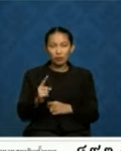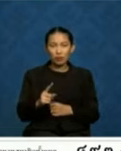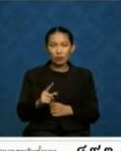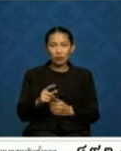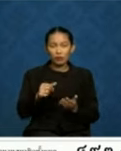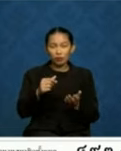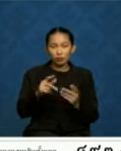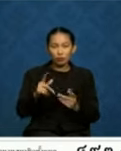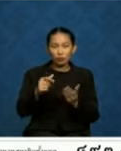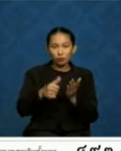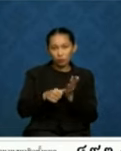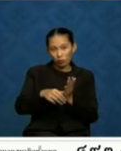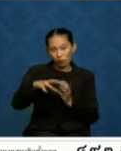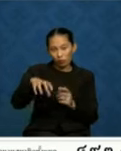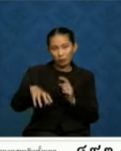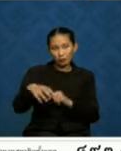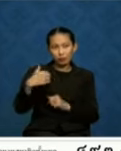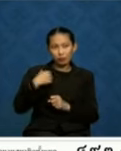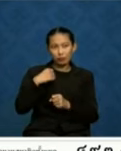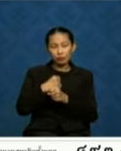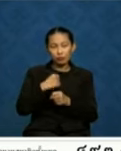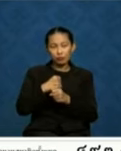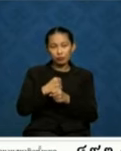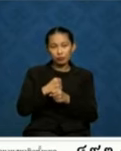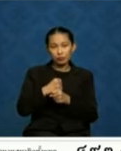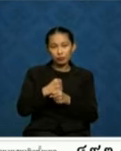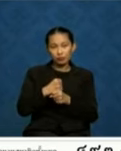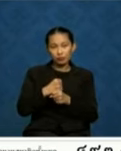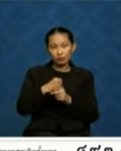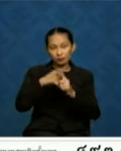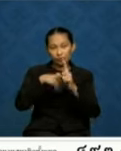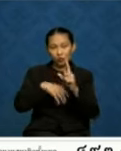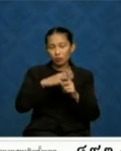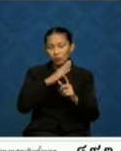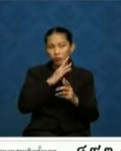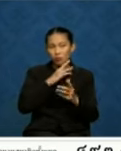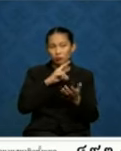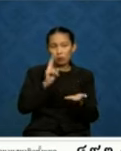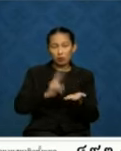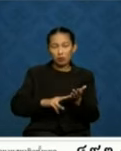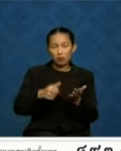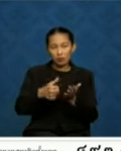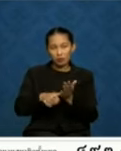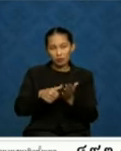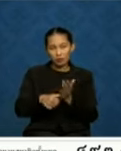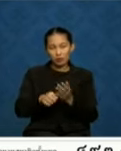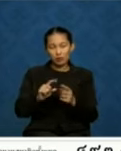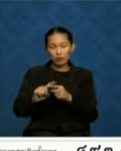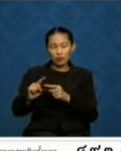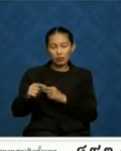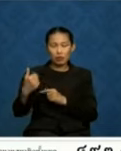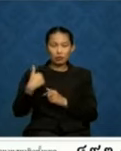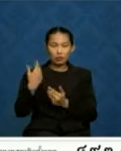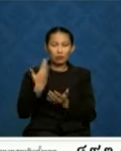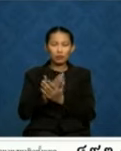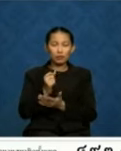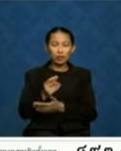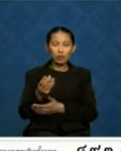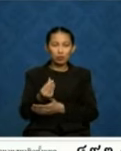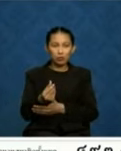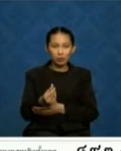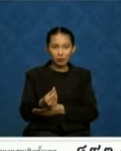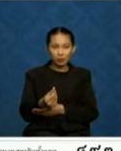ตนะครับก็ทำซีนาริโอเป็นทำฉากทัศน์นะครับว่าถ้าปรับอัตราภาษีสรรพสามิตเป็นเท่าไหร่เท่าไหร่